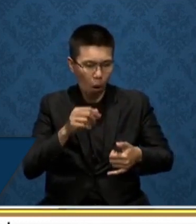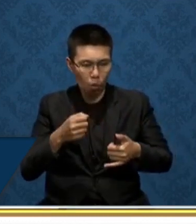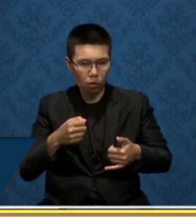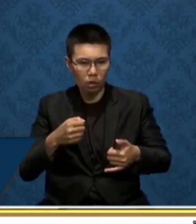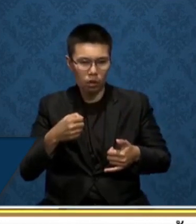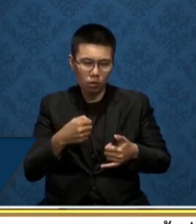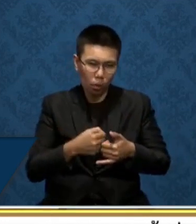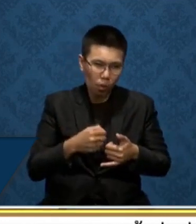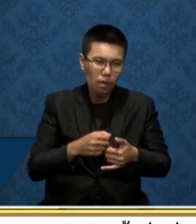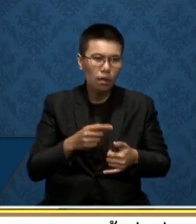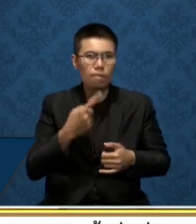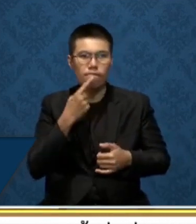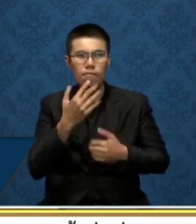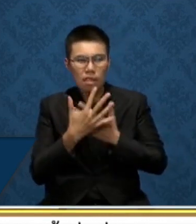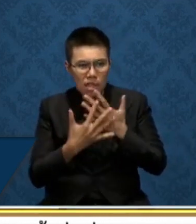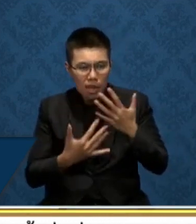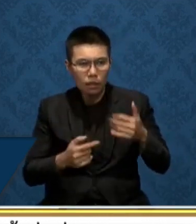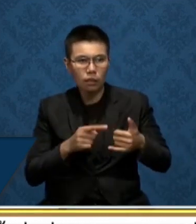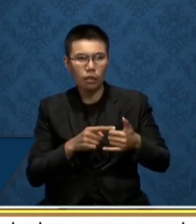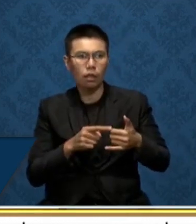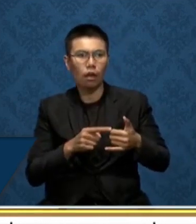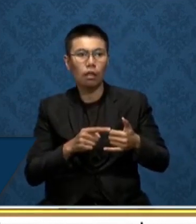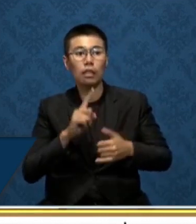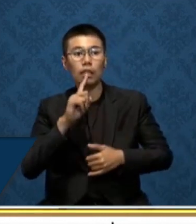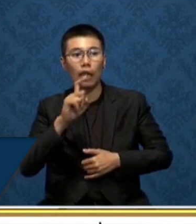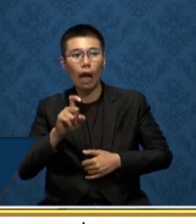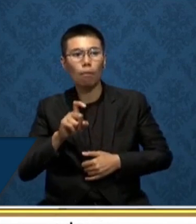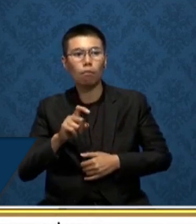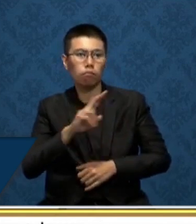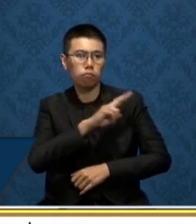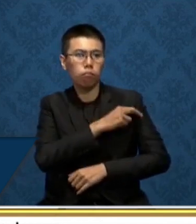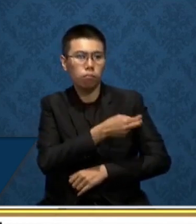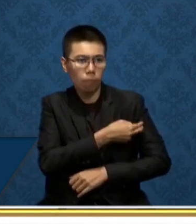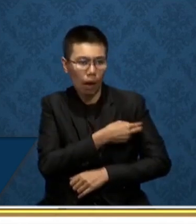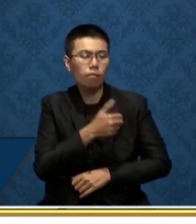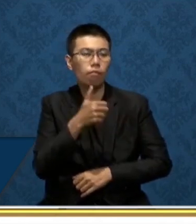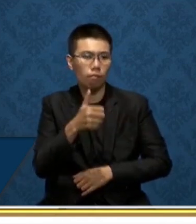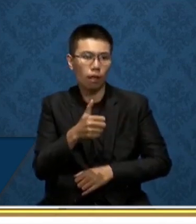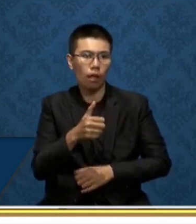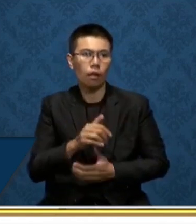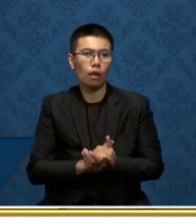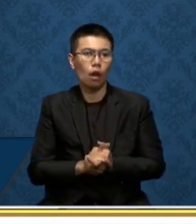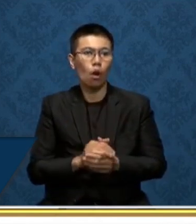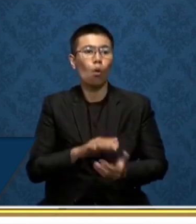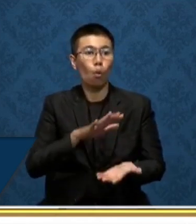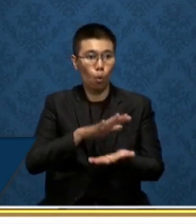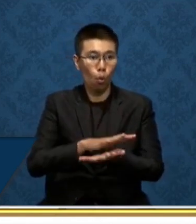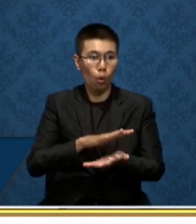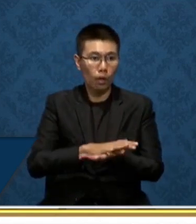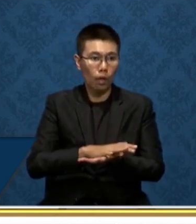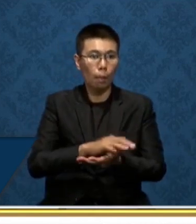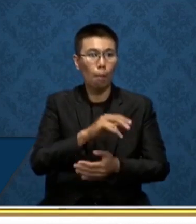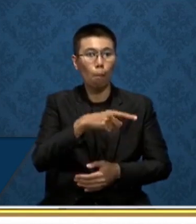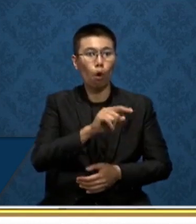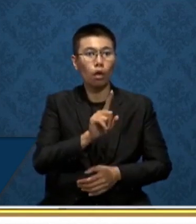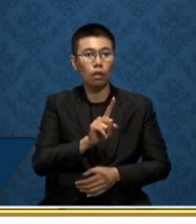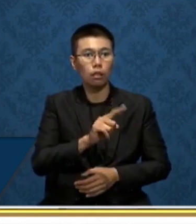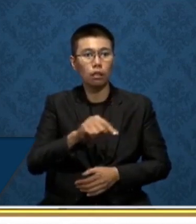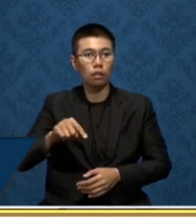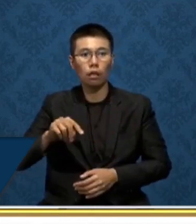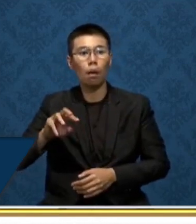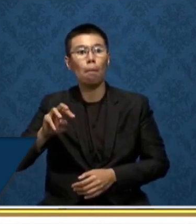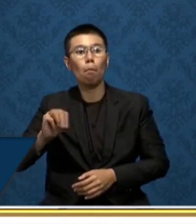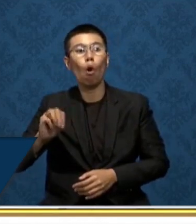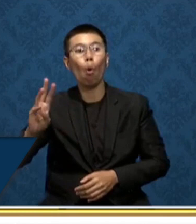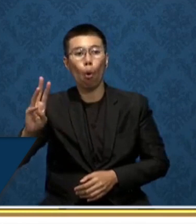ถามจากหมอพยาบาลได้นะครับเพื่อรวบรวมสถิติการไปถึงชั้นประถมมัธยมศึกษานะครับเก็บรวบรวมสถิติจากครูอ